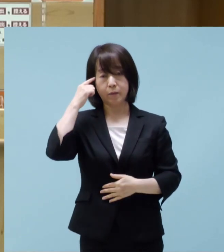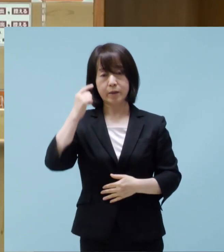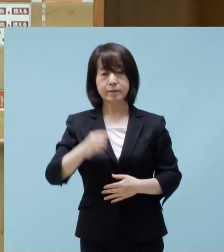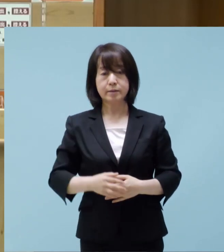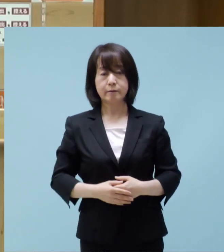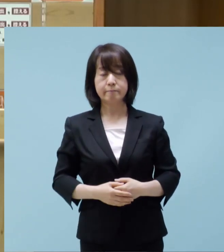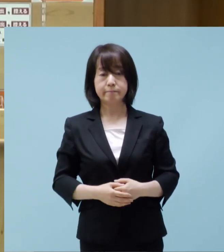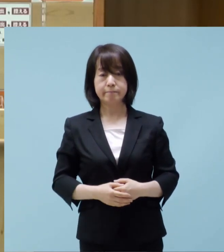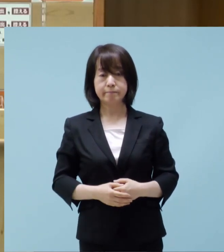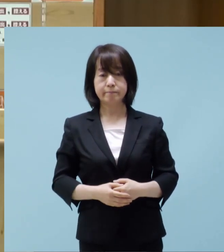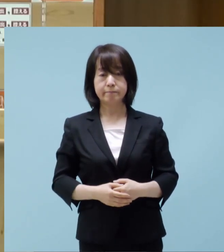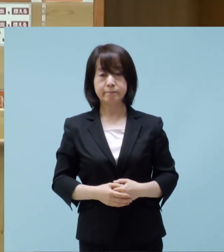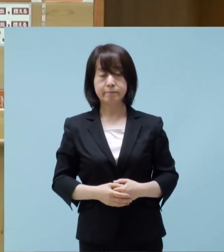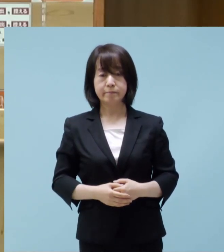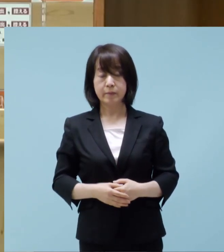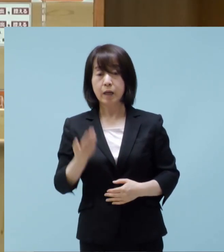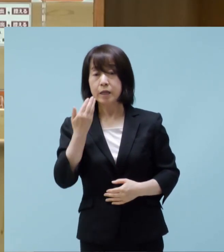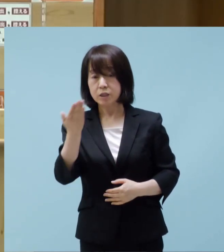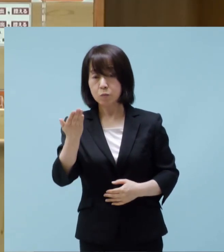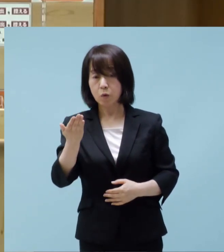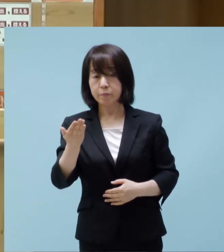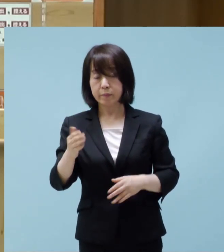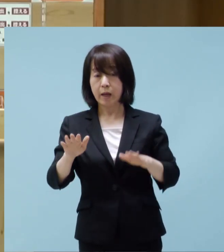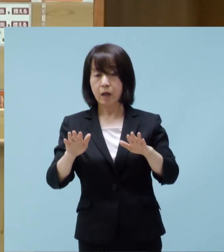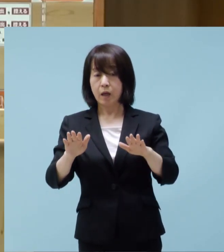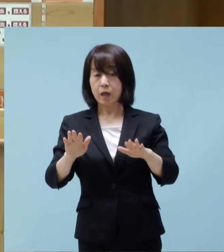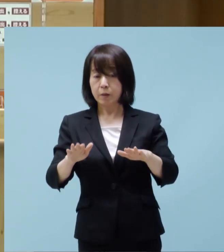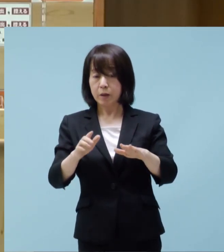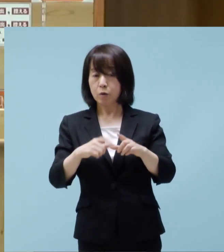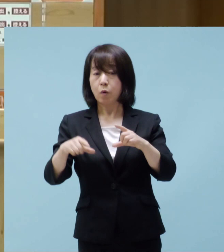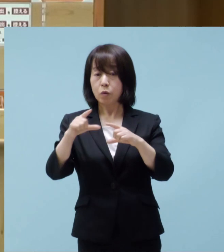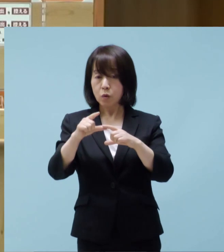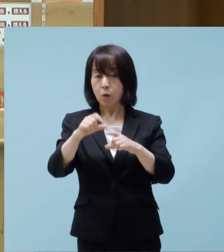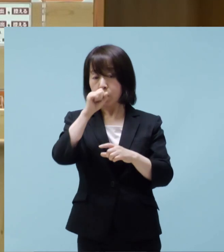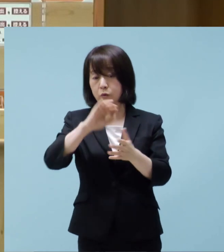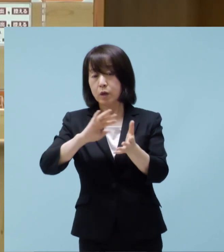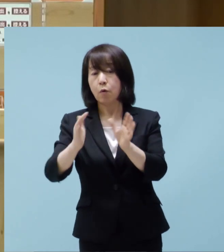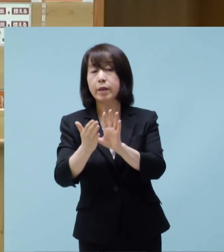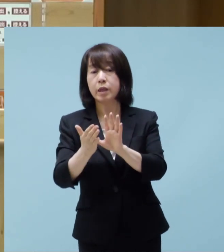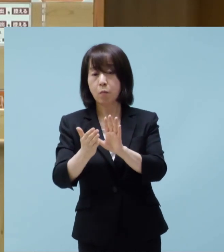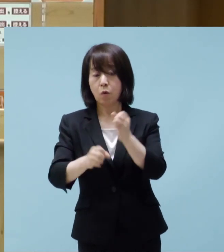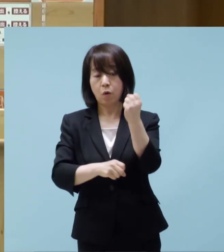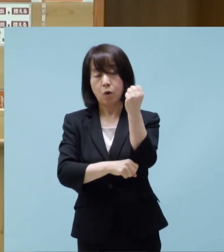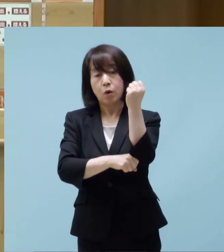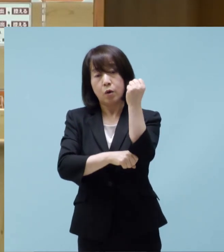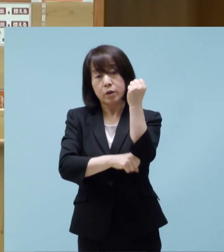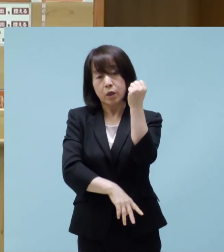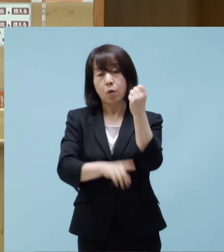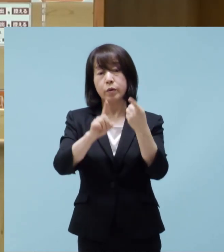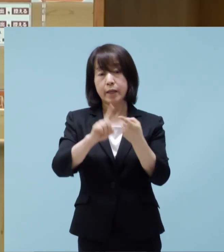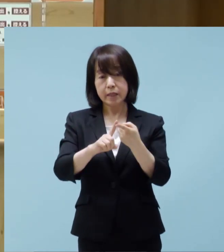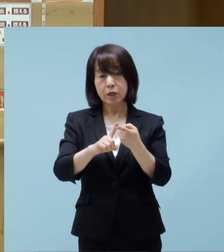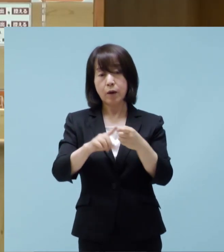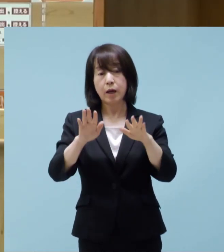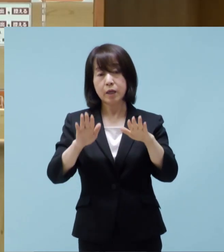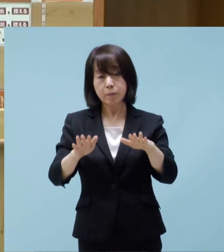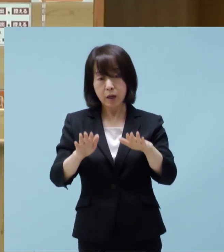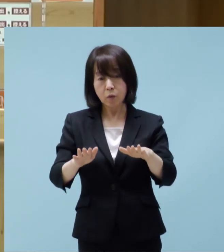あ、まあこれ以上改善しても基本的にはこの期間中はこの対策を続けるという理解 ですか。はい、そのように考えています